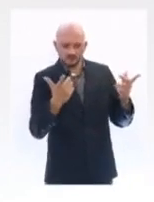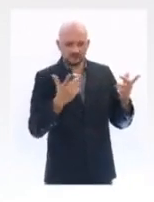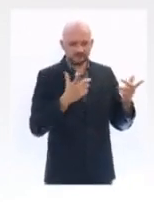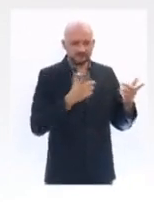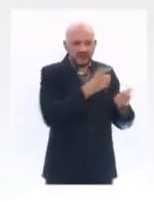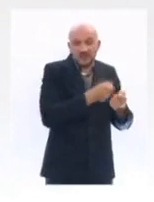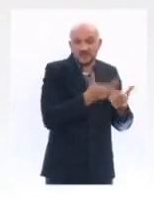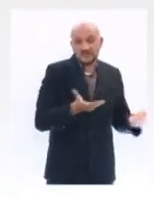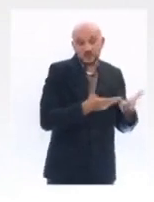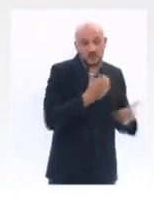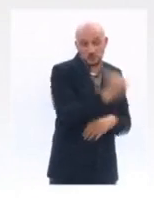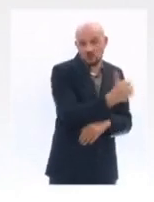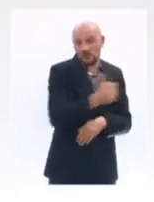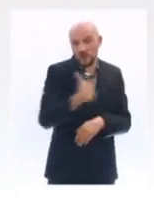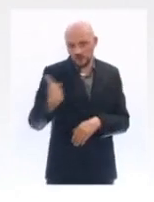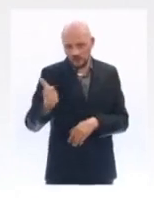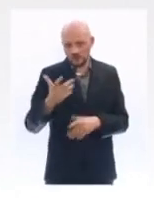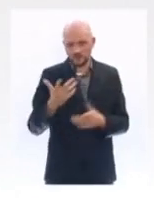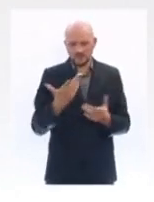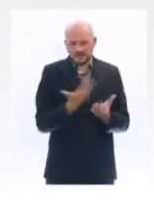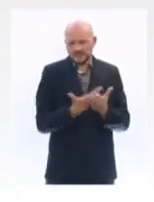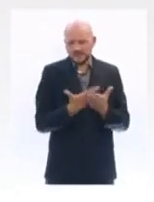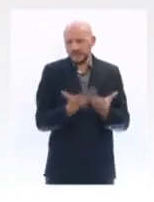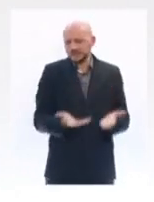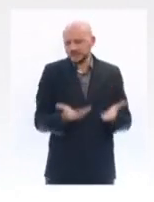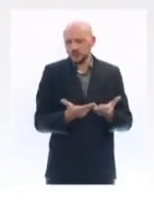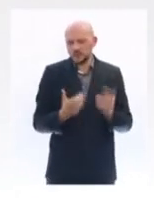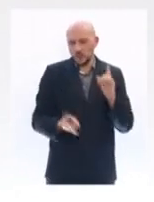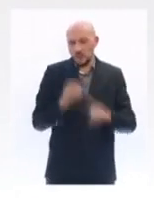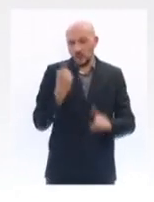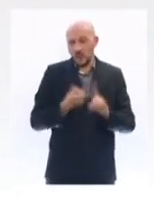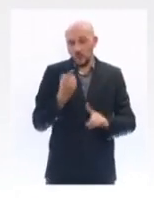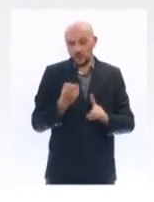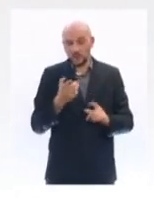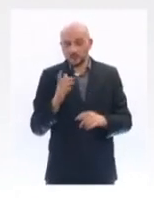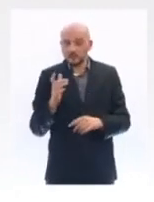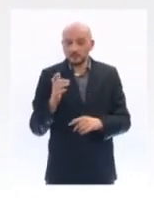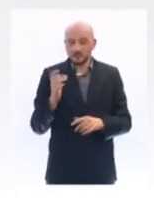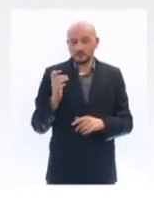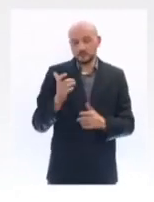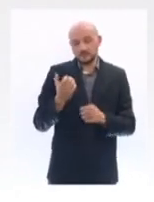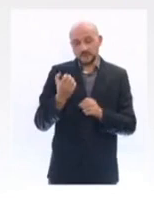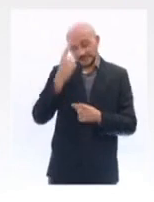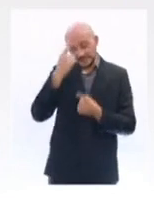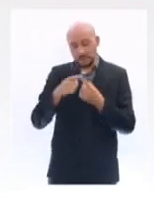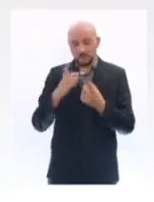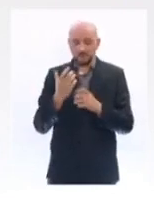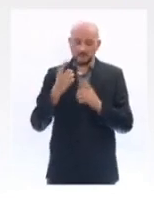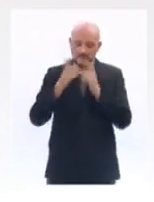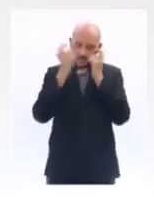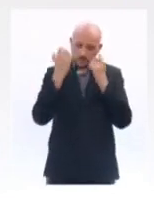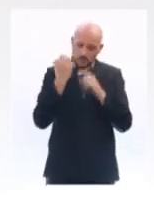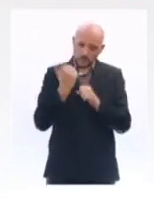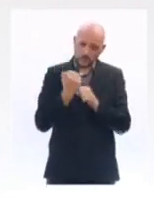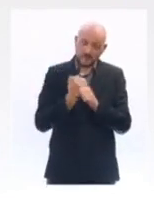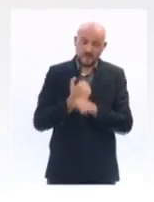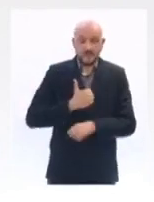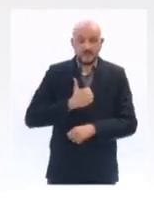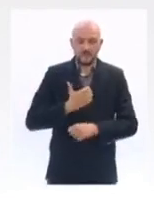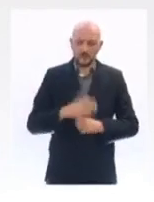annoncé il y a quelques jours par le Premier ministre, les entreprises pourront désormais contracter un prêt garanti par l'État, non pas